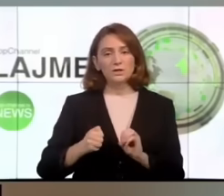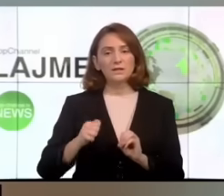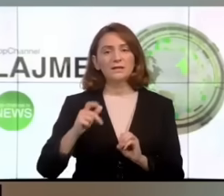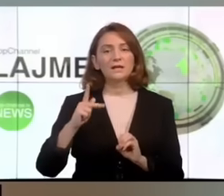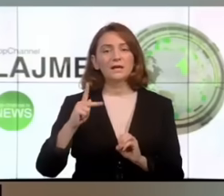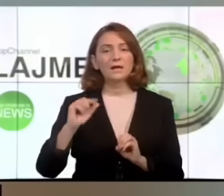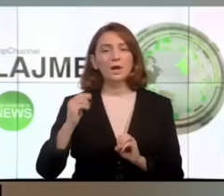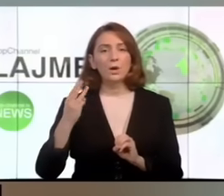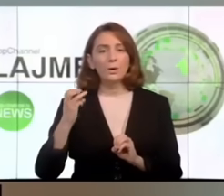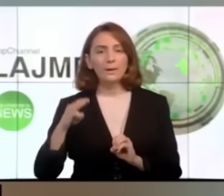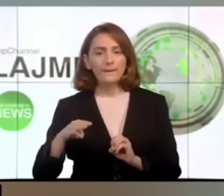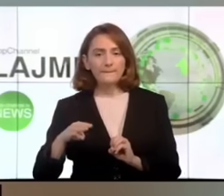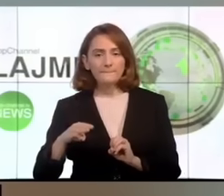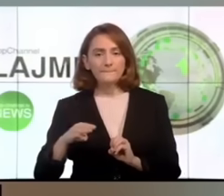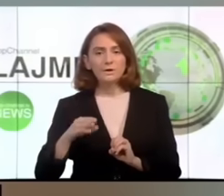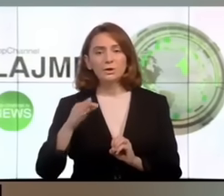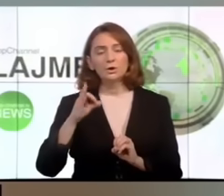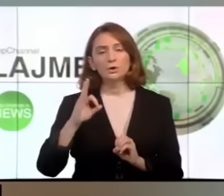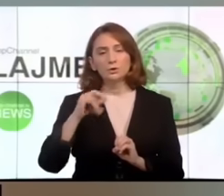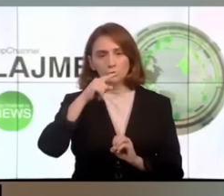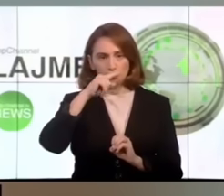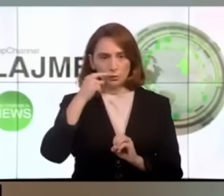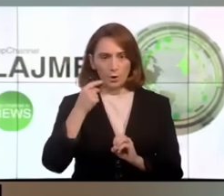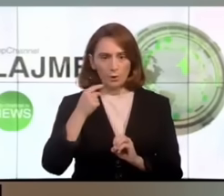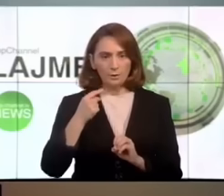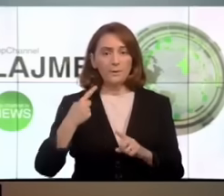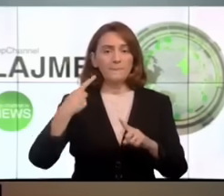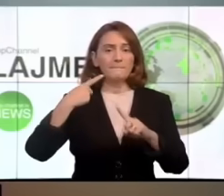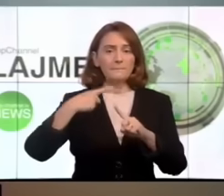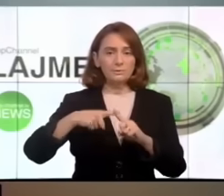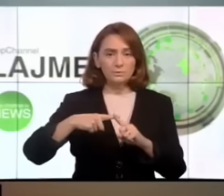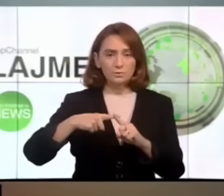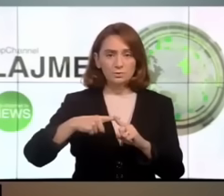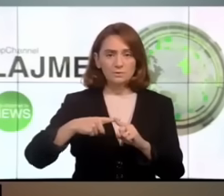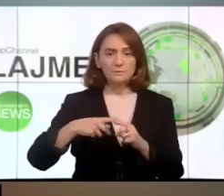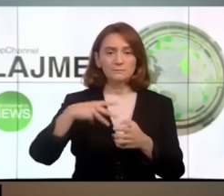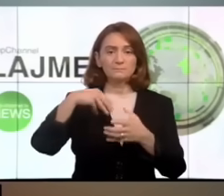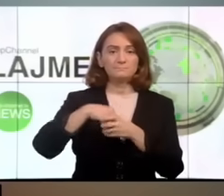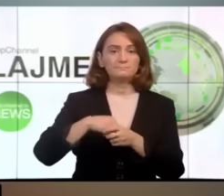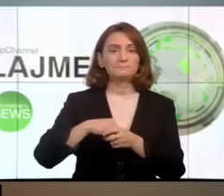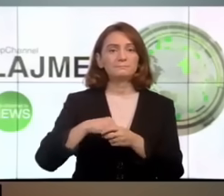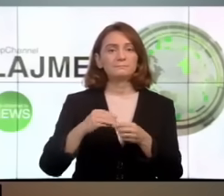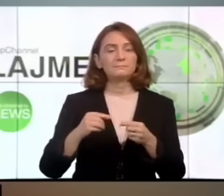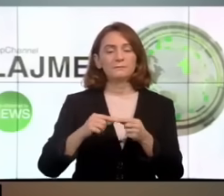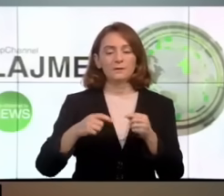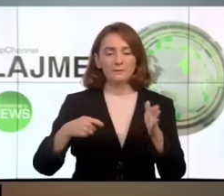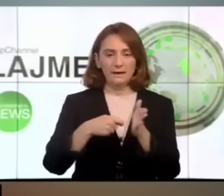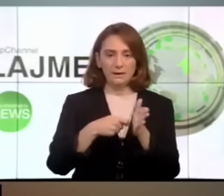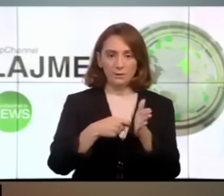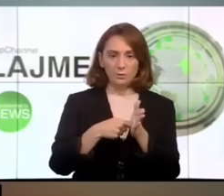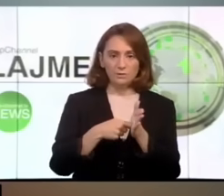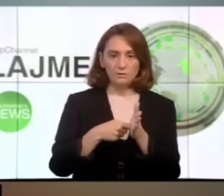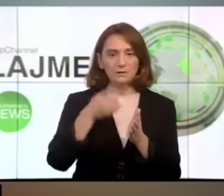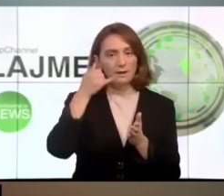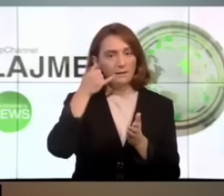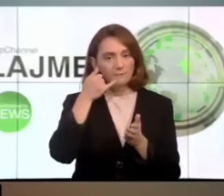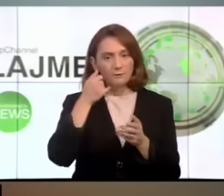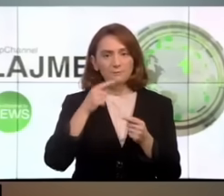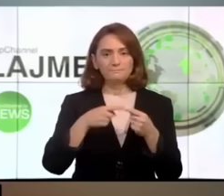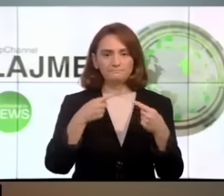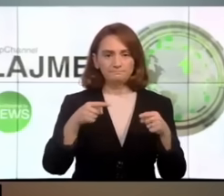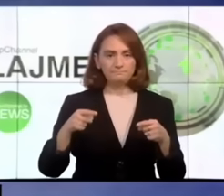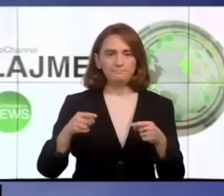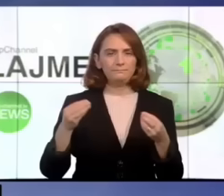Peqinit. Pasi shërbimet e sigurisë konstatuan një dron që fluturoi në një lartësi prej 100 deri në 150 metrash në territorin e